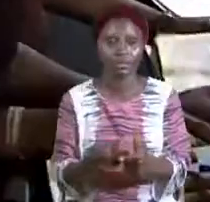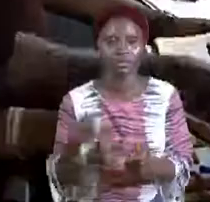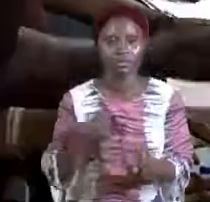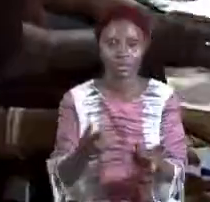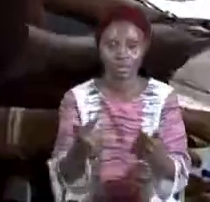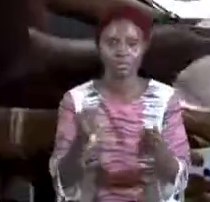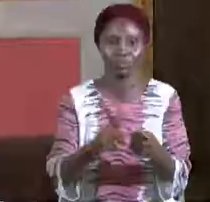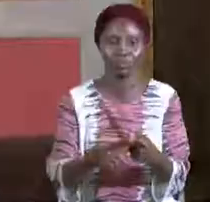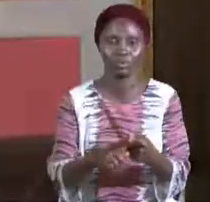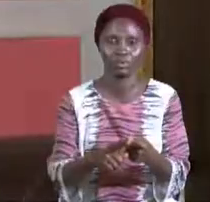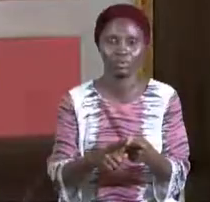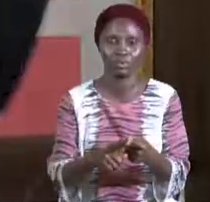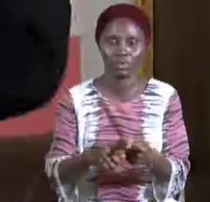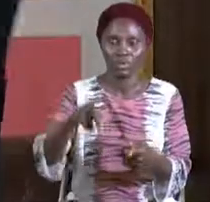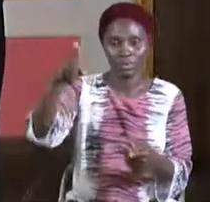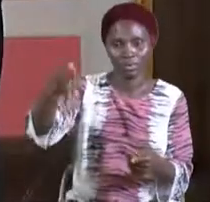En Psaume